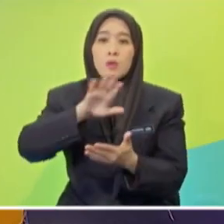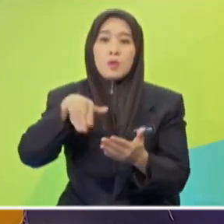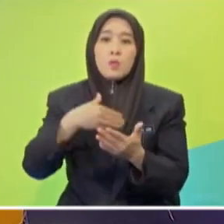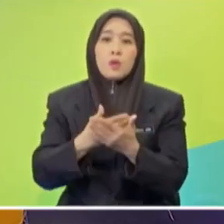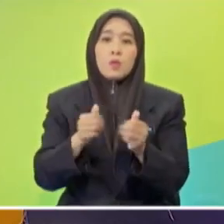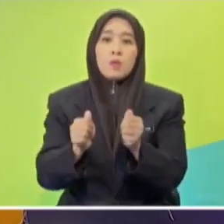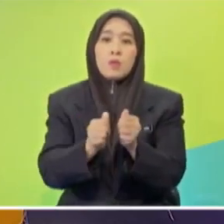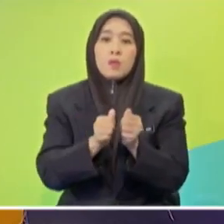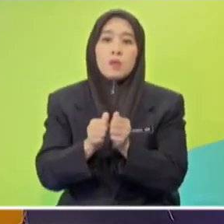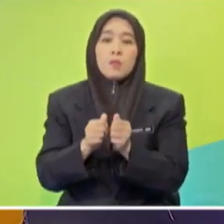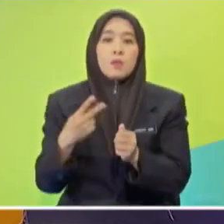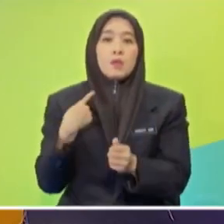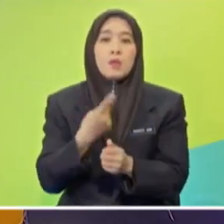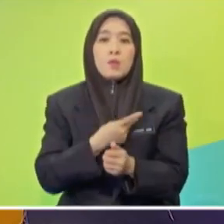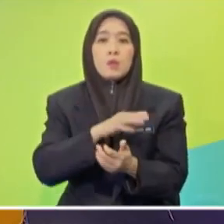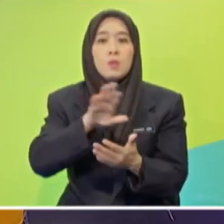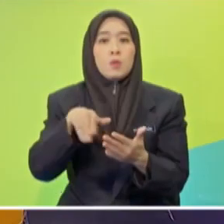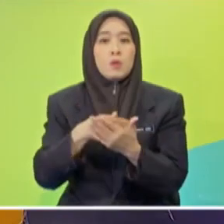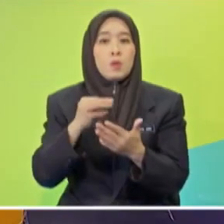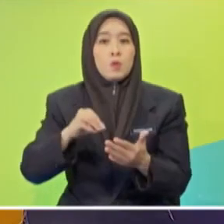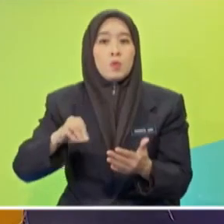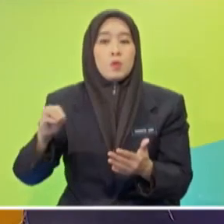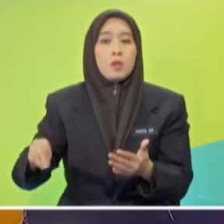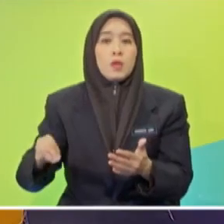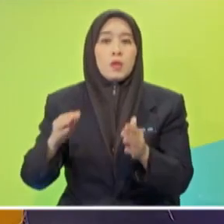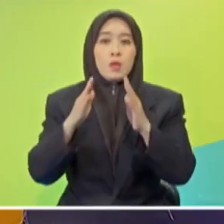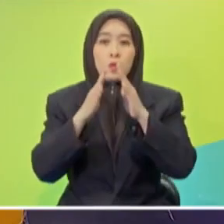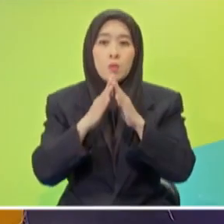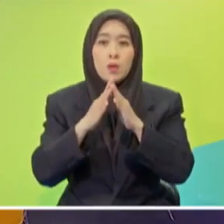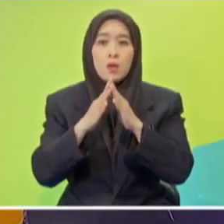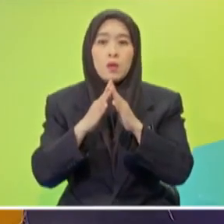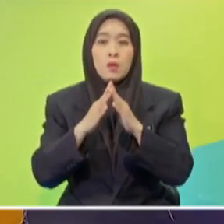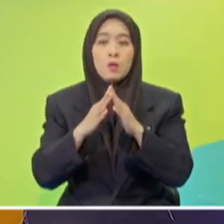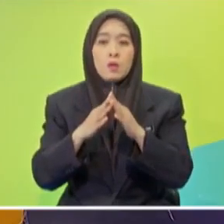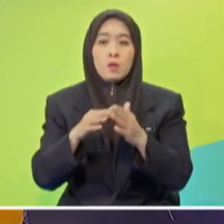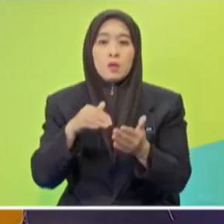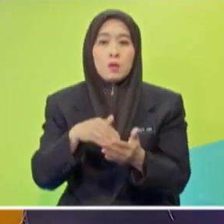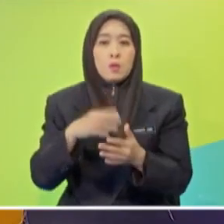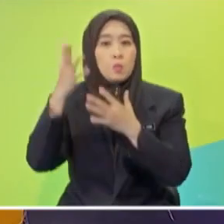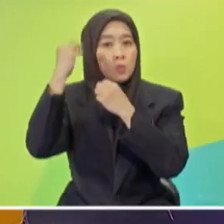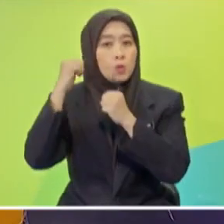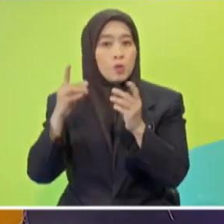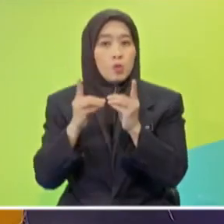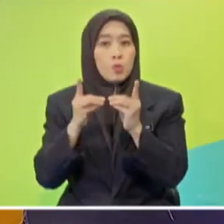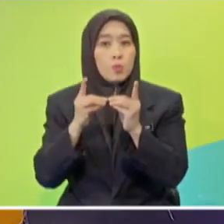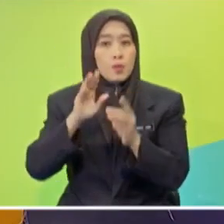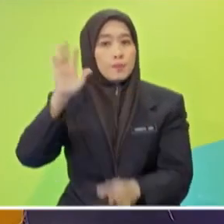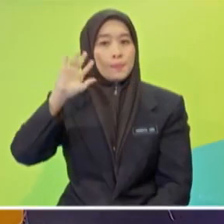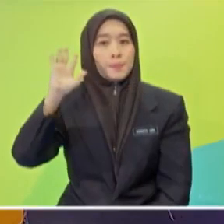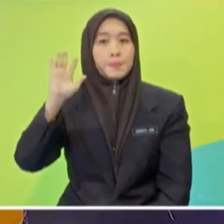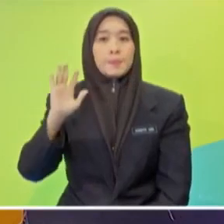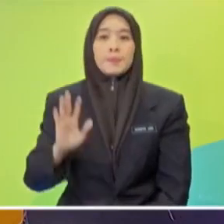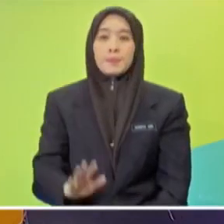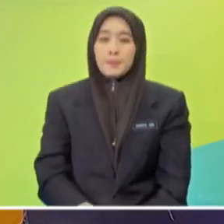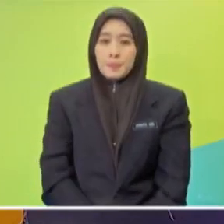dan terima kasih murid-murid di rumah saya ini sakit Semoga kita bertemu lagi Terima kasih jumpa lagi